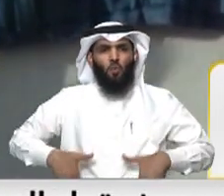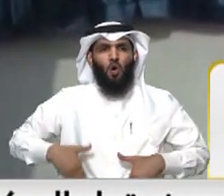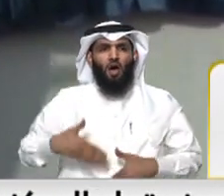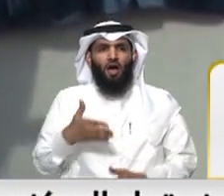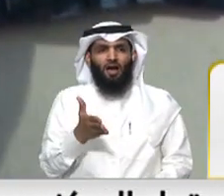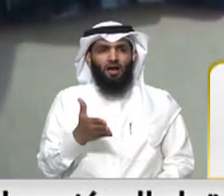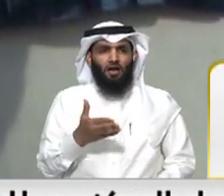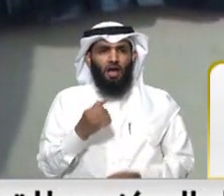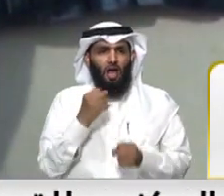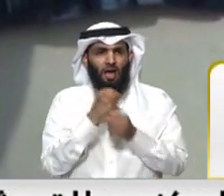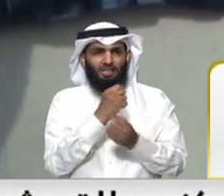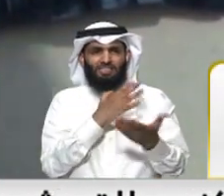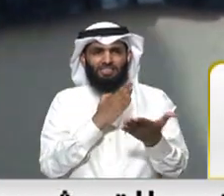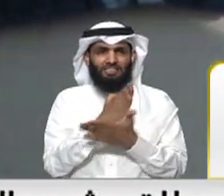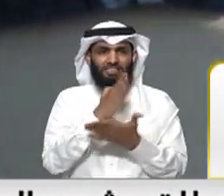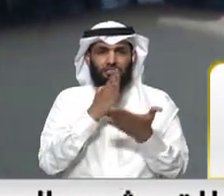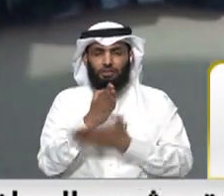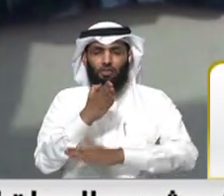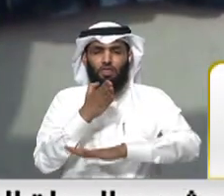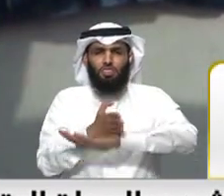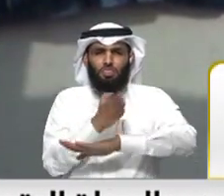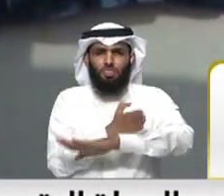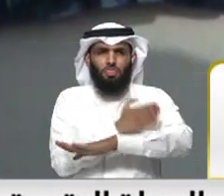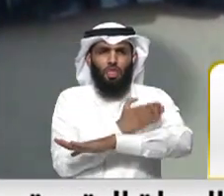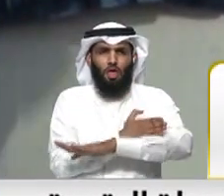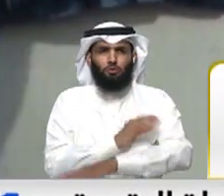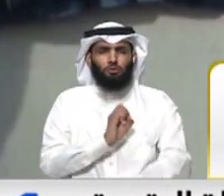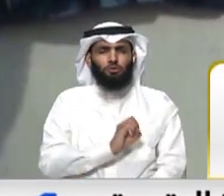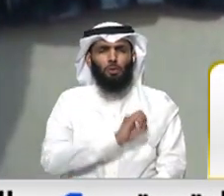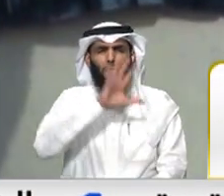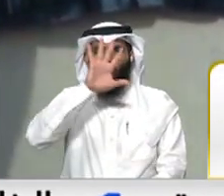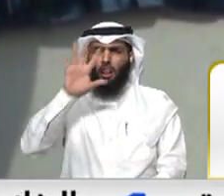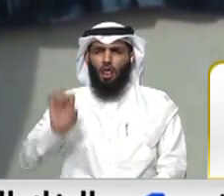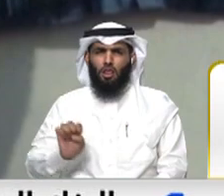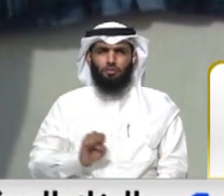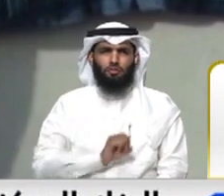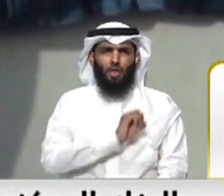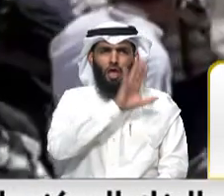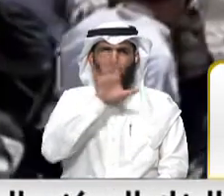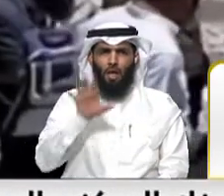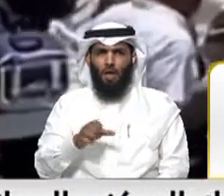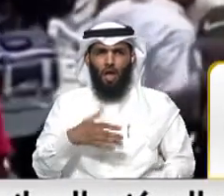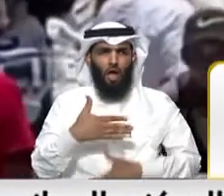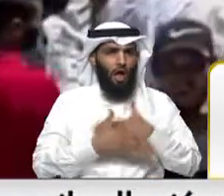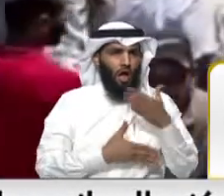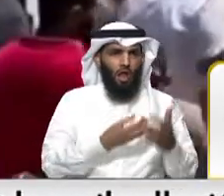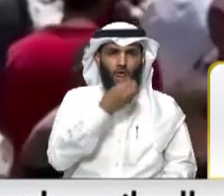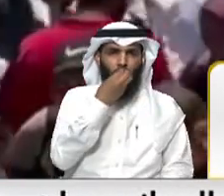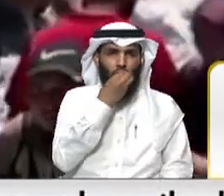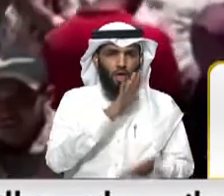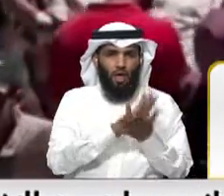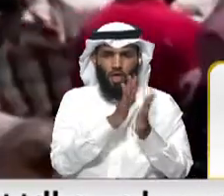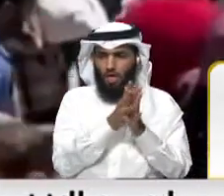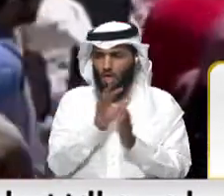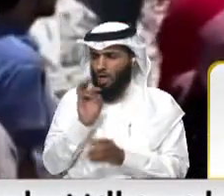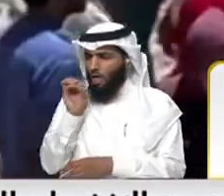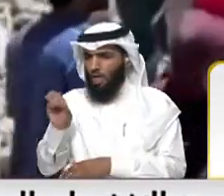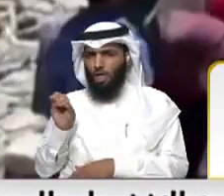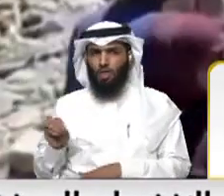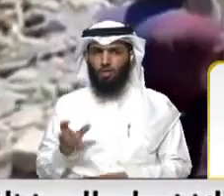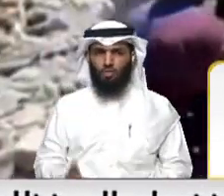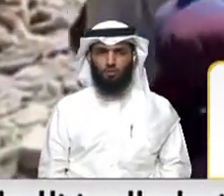عشانهم واتعب واجى ليل نهار عشان اني اقدر امرق لقمه عيش اننا براي مراقبين فان